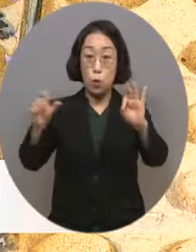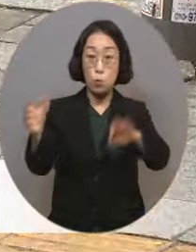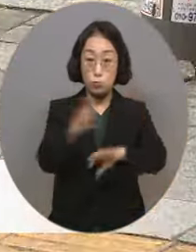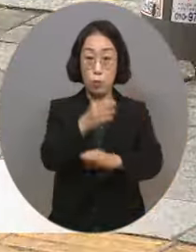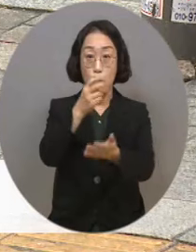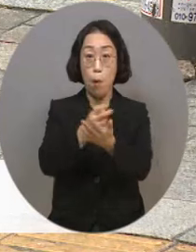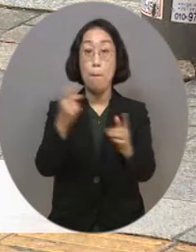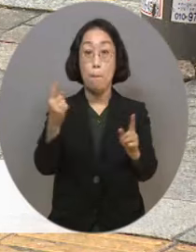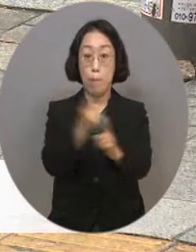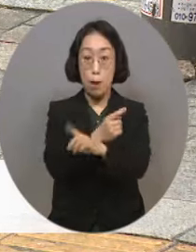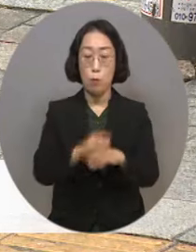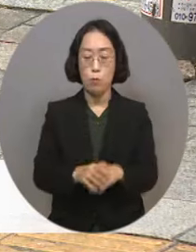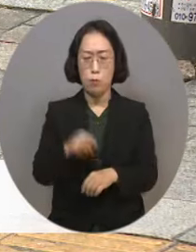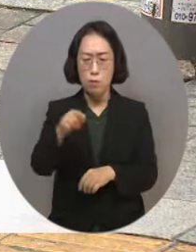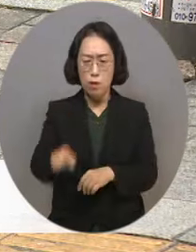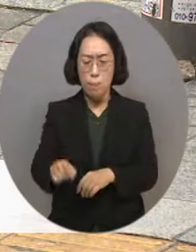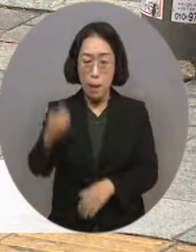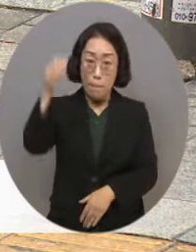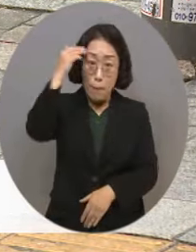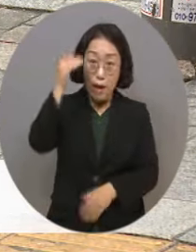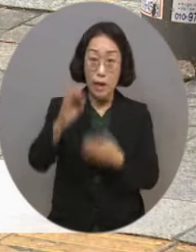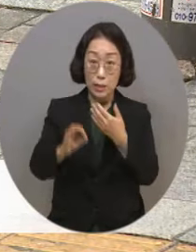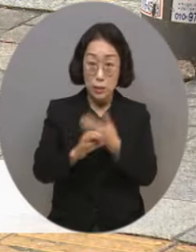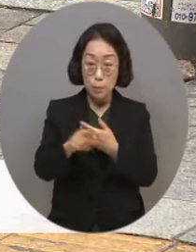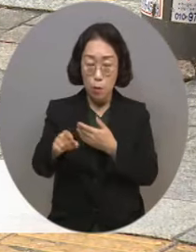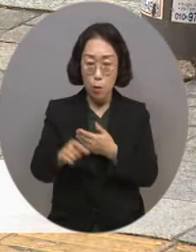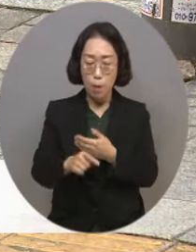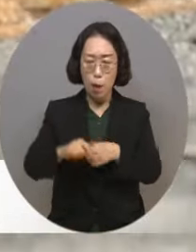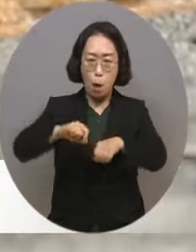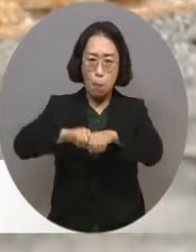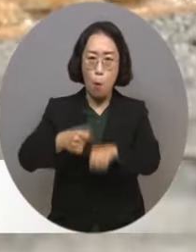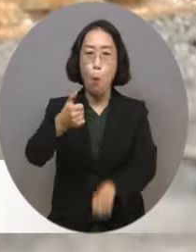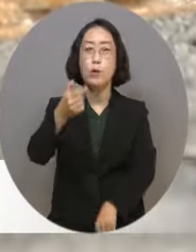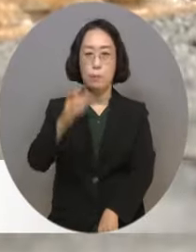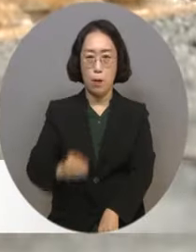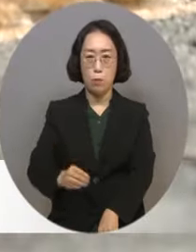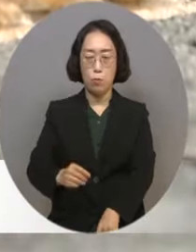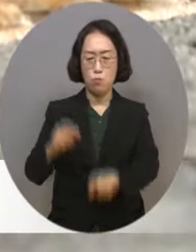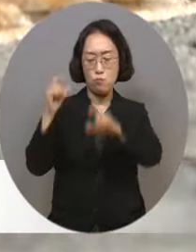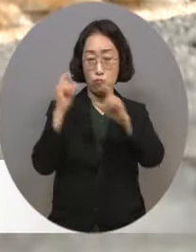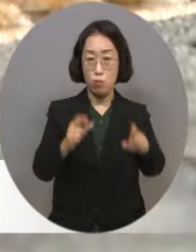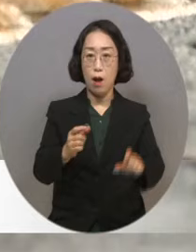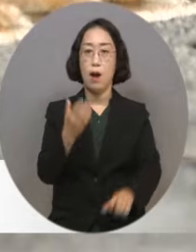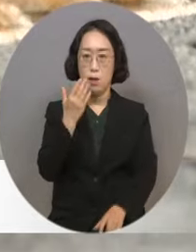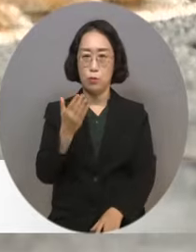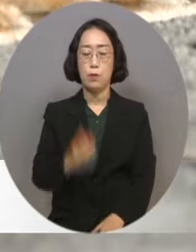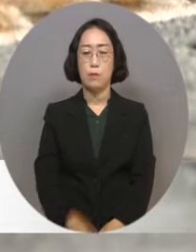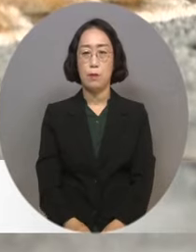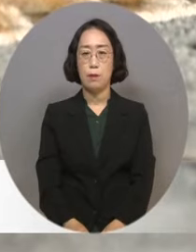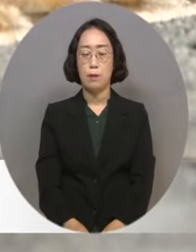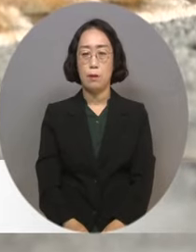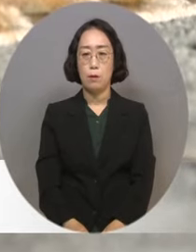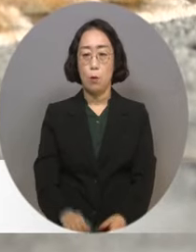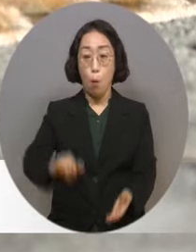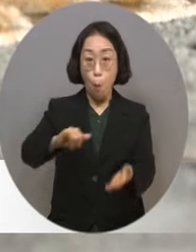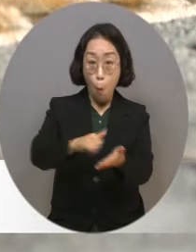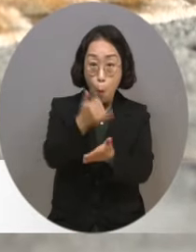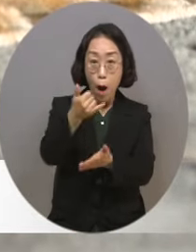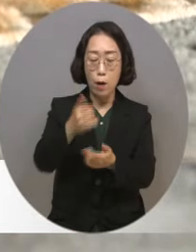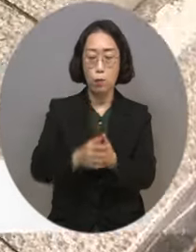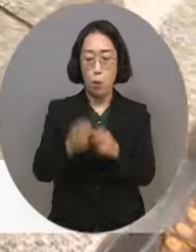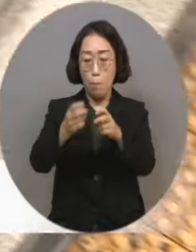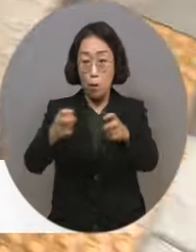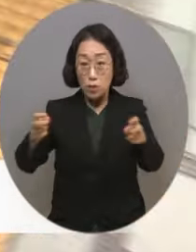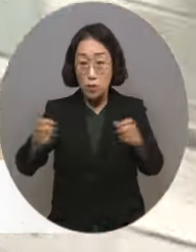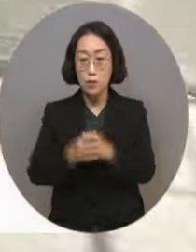따라 점자 블록 이용을 방해하는 시설물에 50만 원의 과태료를 부과합니다 또한 공항 버스 터미널 등